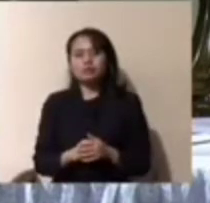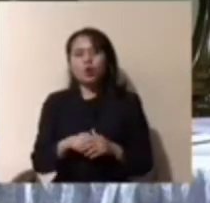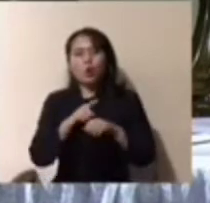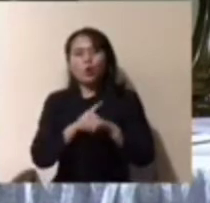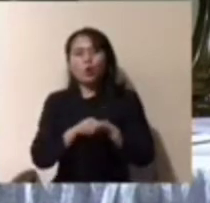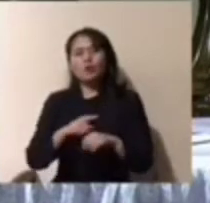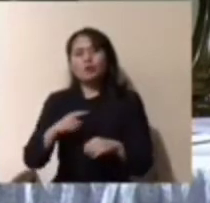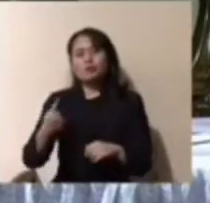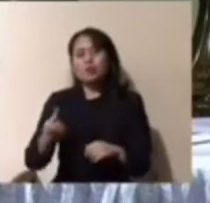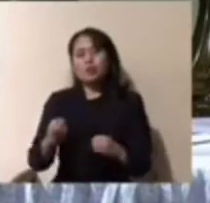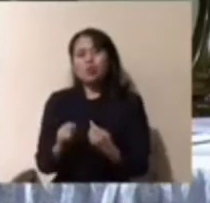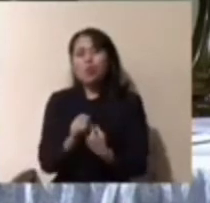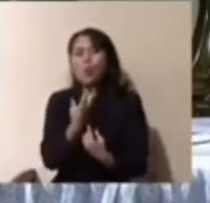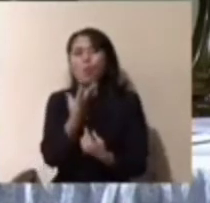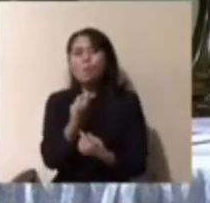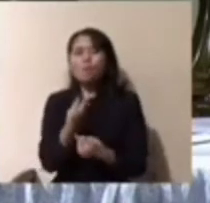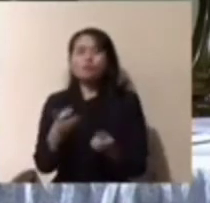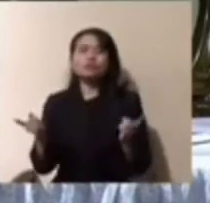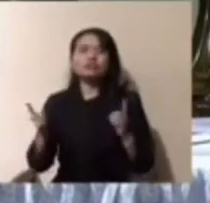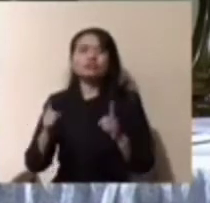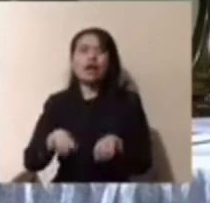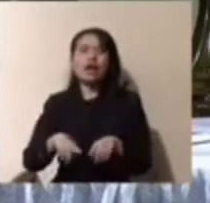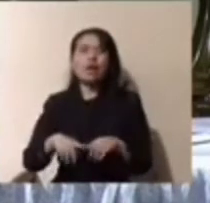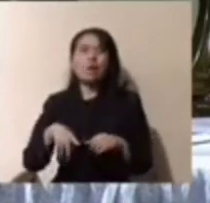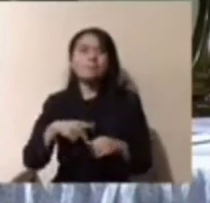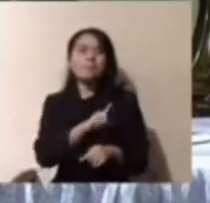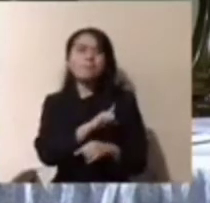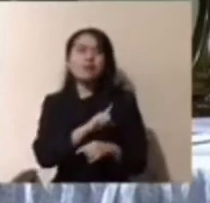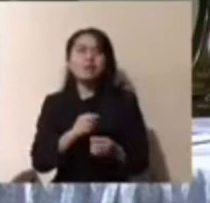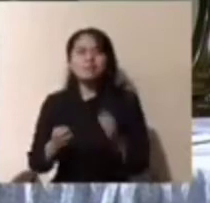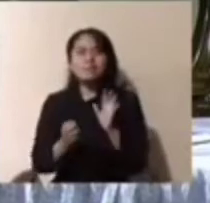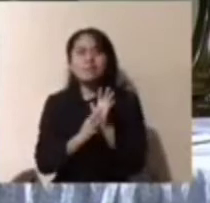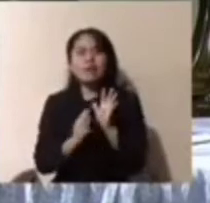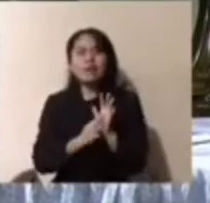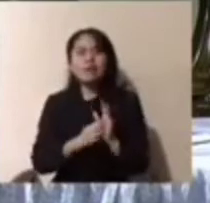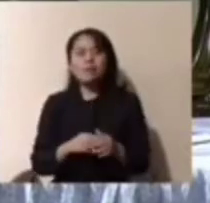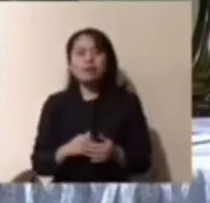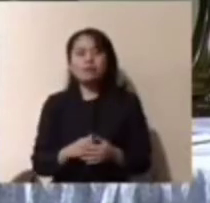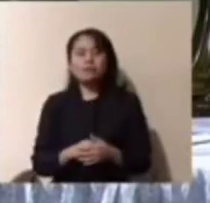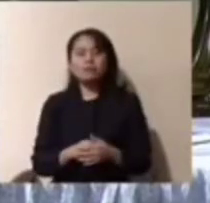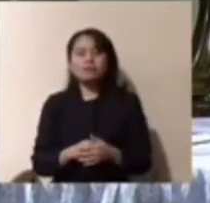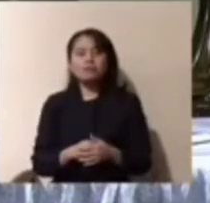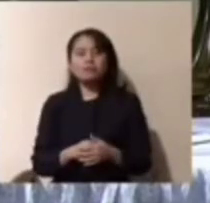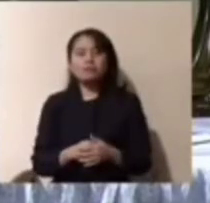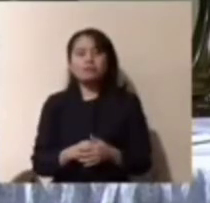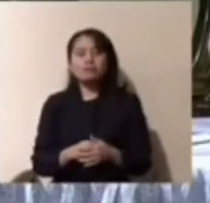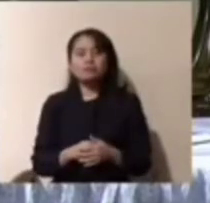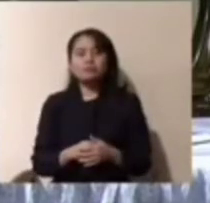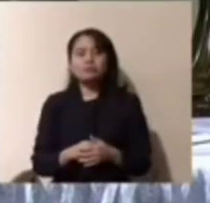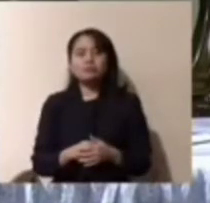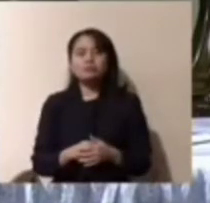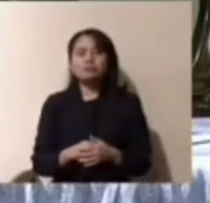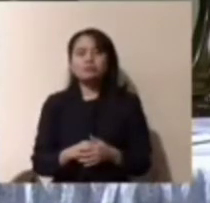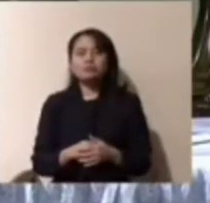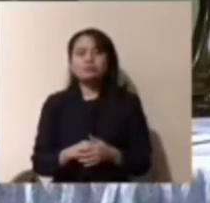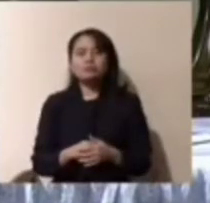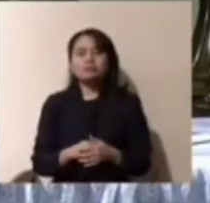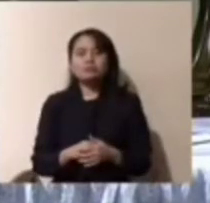Ketika kita tumbuh menjadi pribadi yang semakin bermartabat, ketika itu